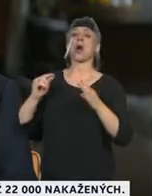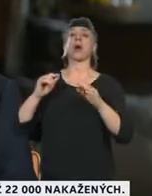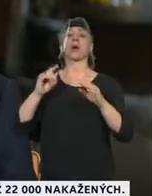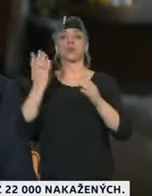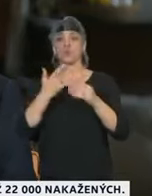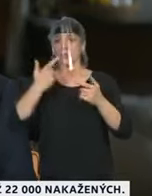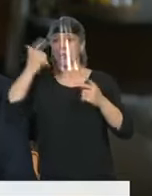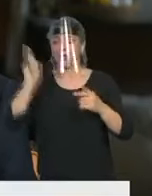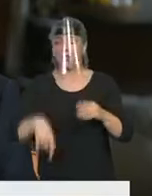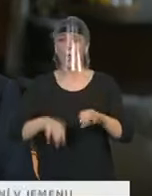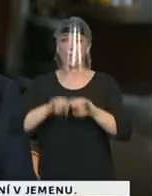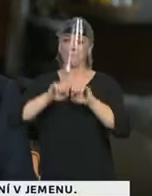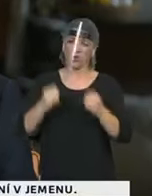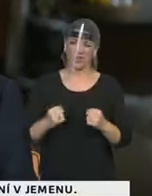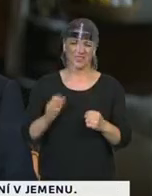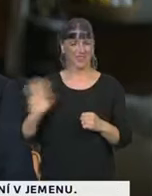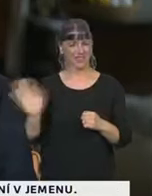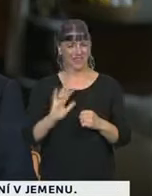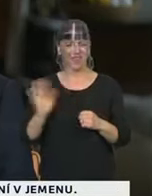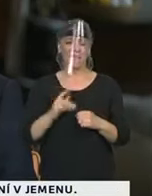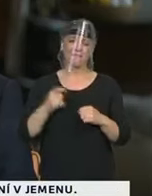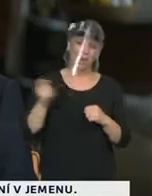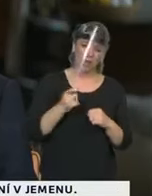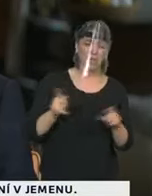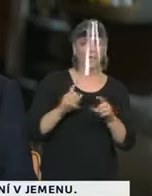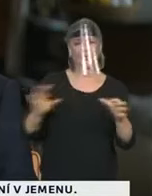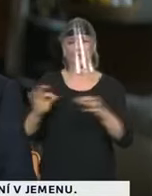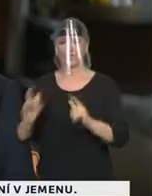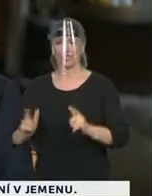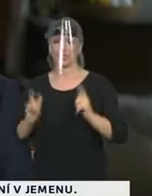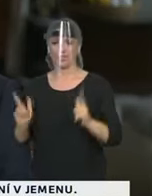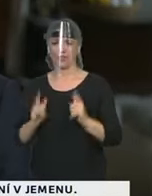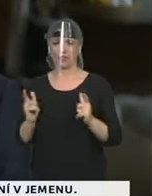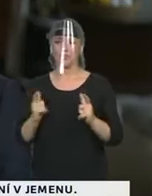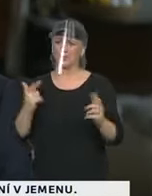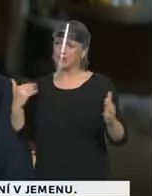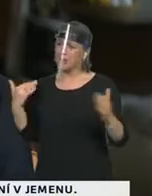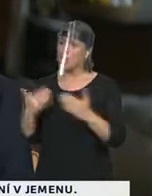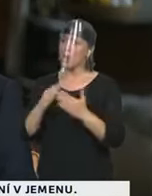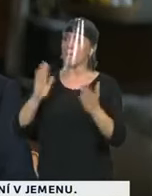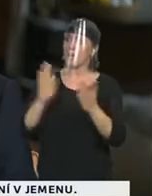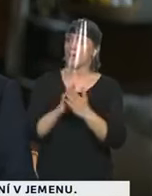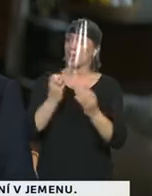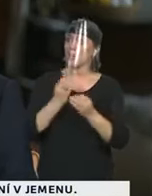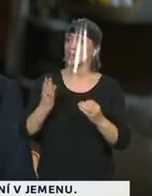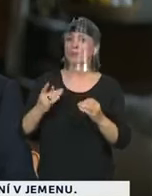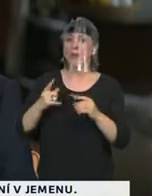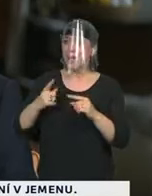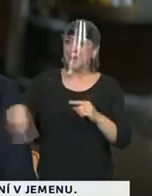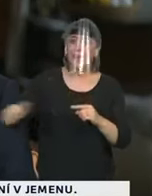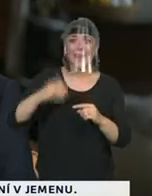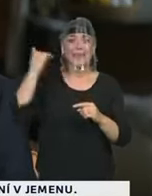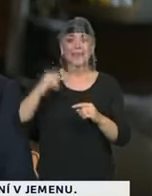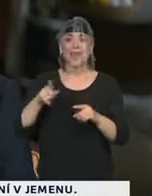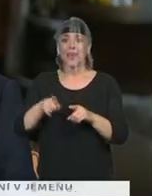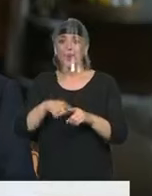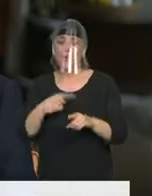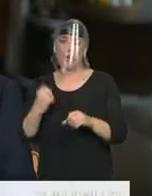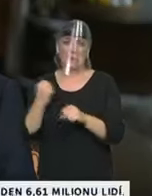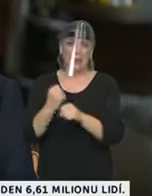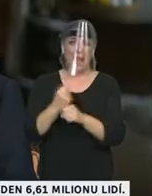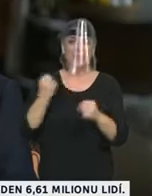Velikonoce nebo náš každodenní život. Ať nestratíme všechno to, na čem všichni pracujeme non-stop už